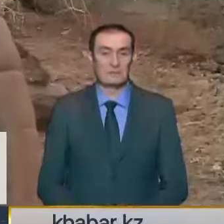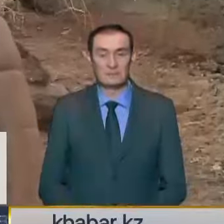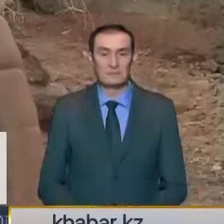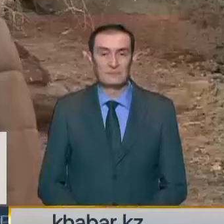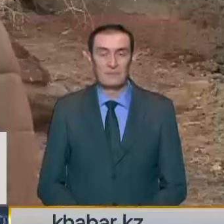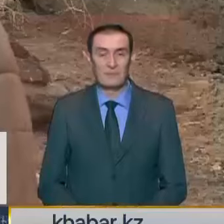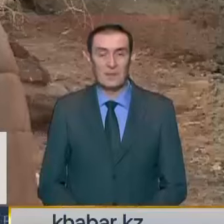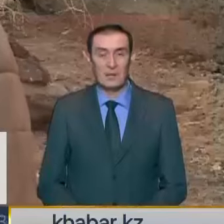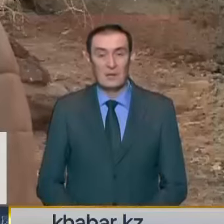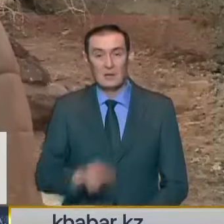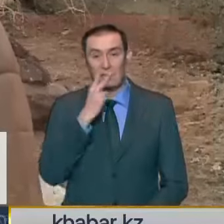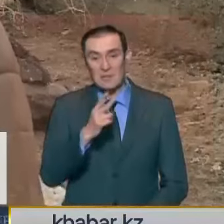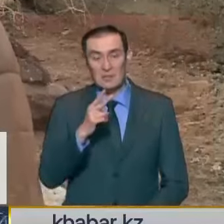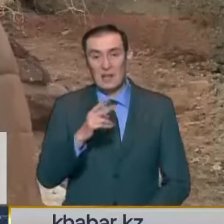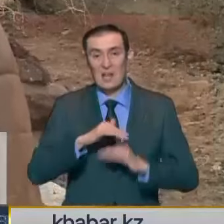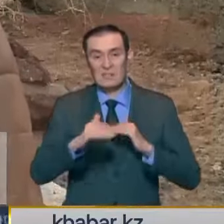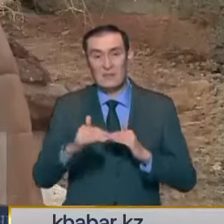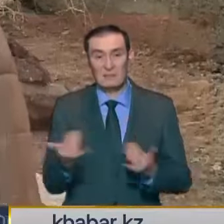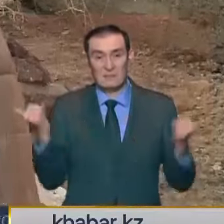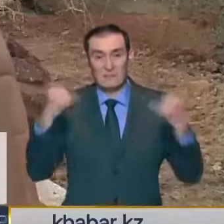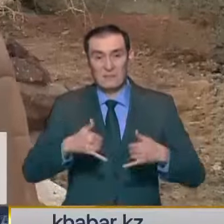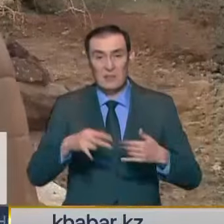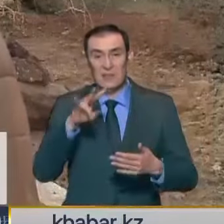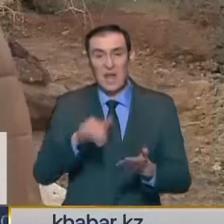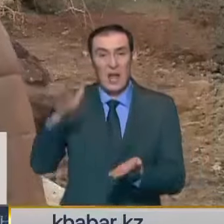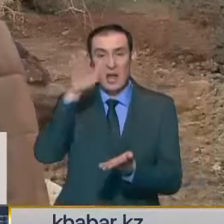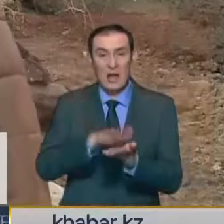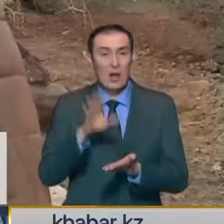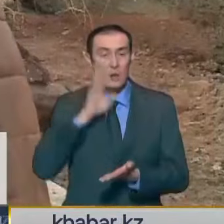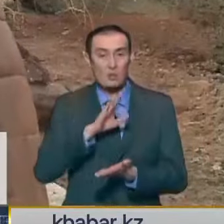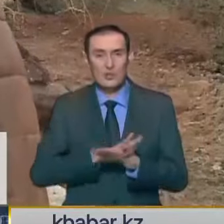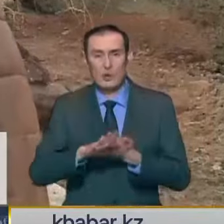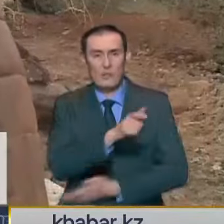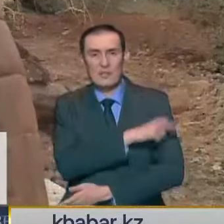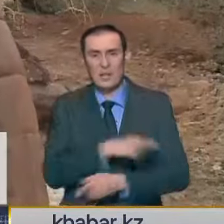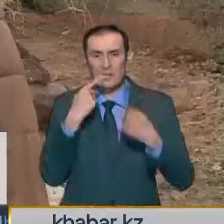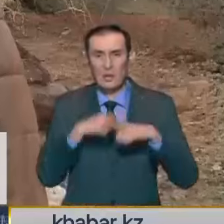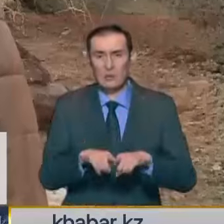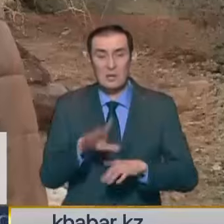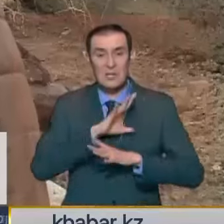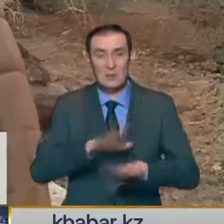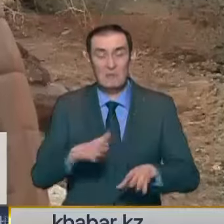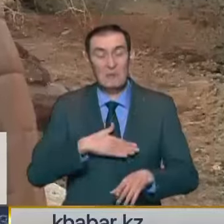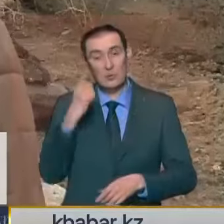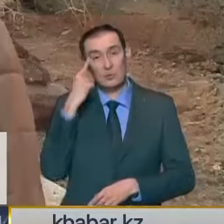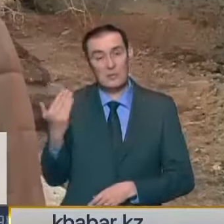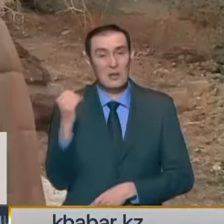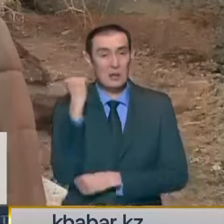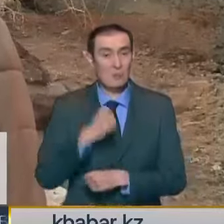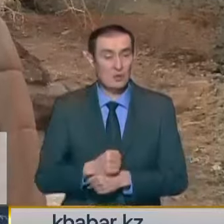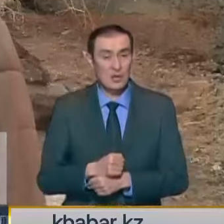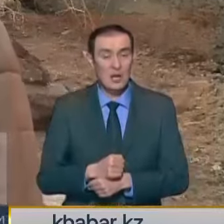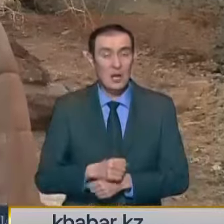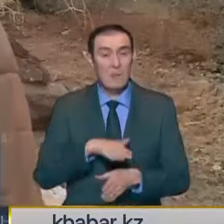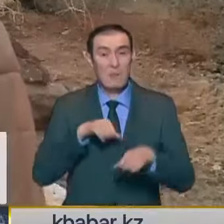ерике на объекте где асфальт укладывали поверх луж не было ни технадзора ни прораба поэтому мы предупредили рабочих